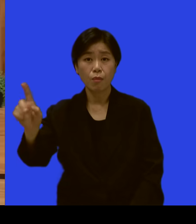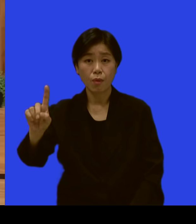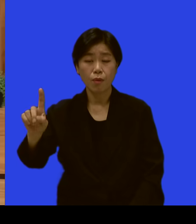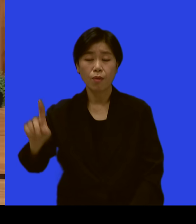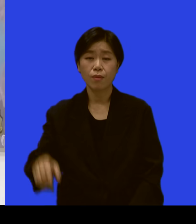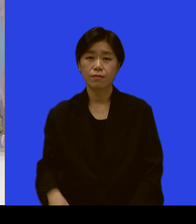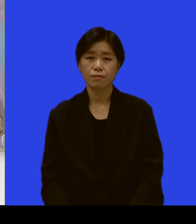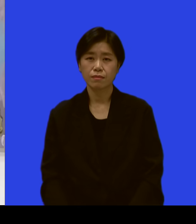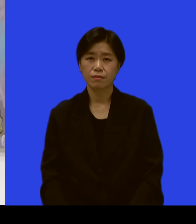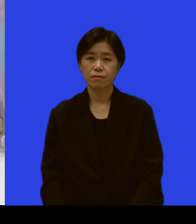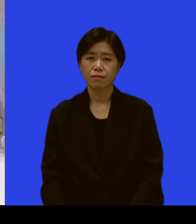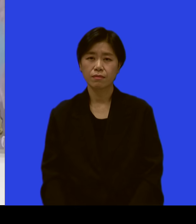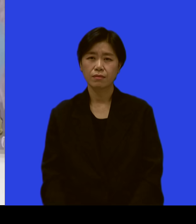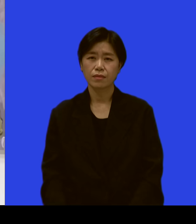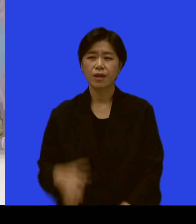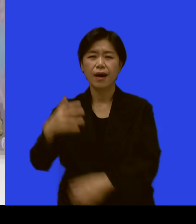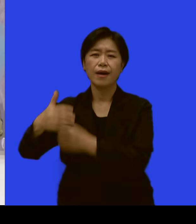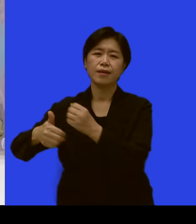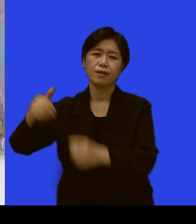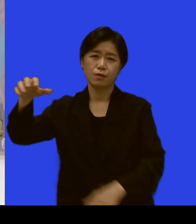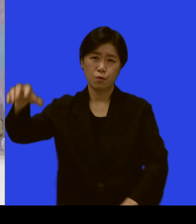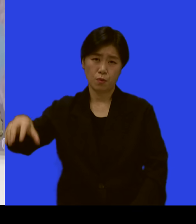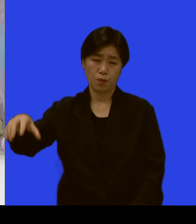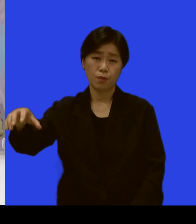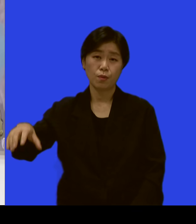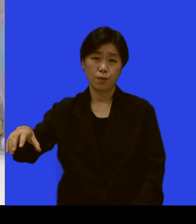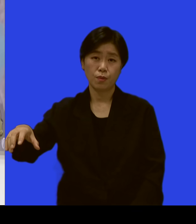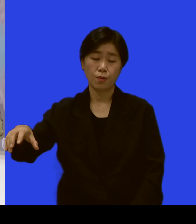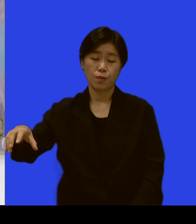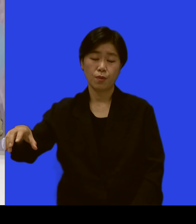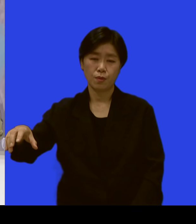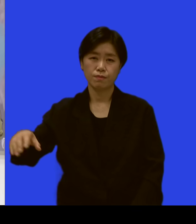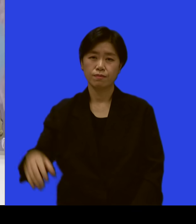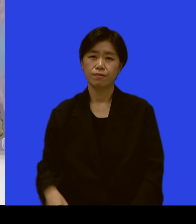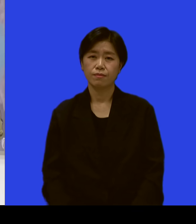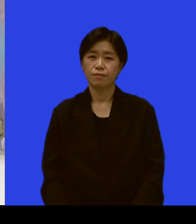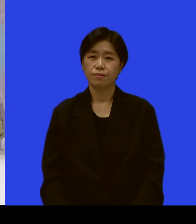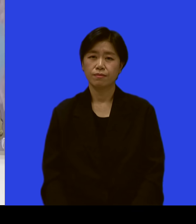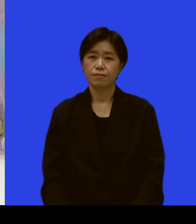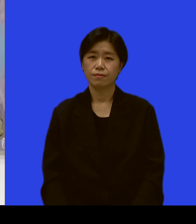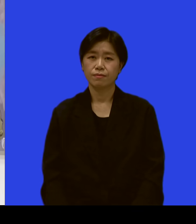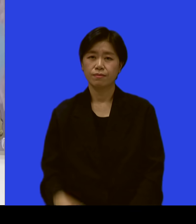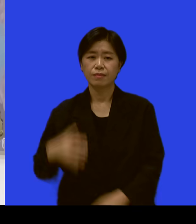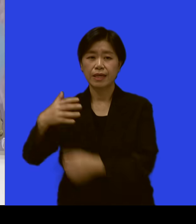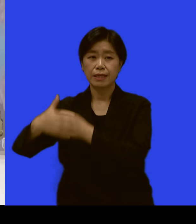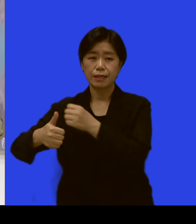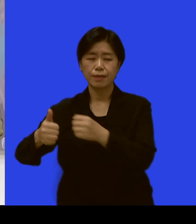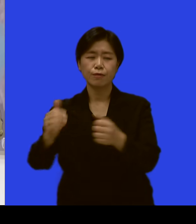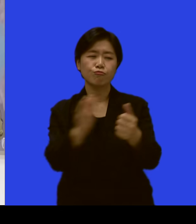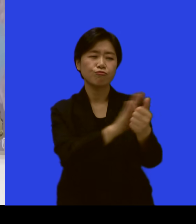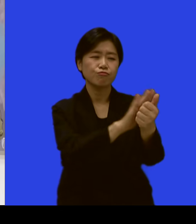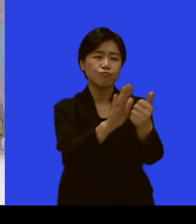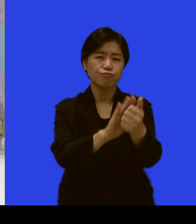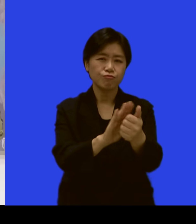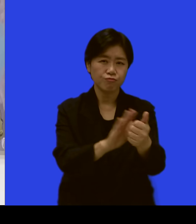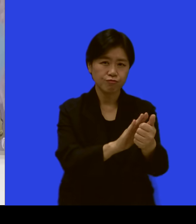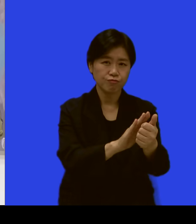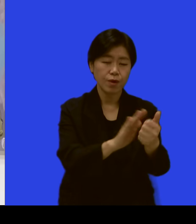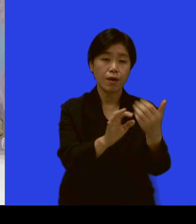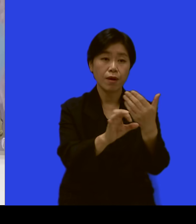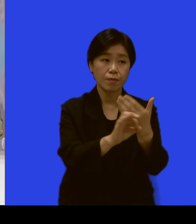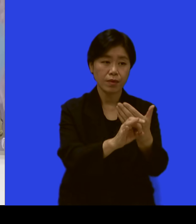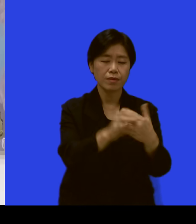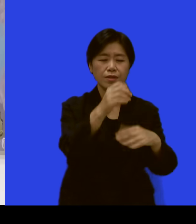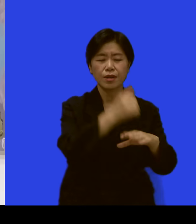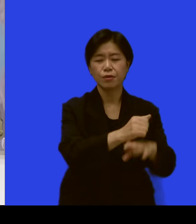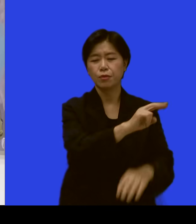네. 그러니까 이 영혼이 그것을 아는 것 같아요. 그래서 하나님이 그렇게 만지시면 그것을 기억하고 다시 돌아오게 되더라고요.